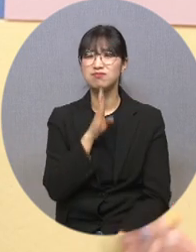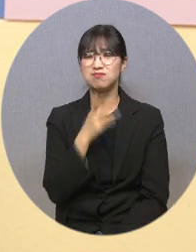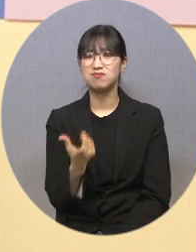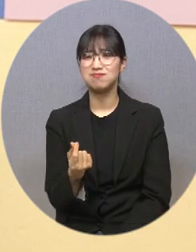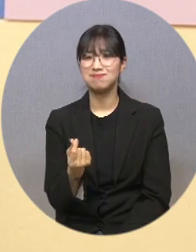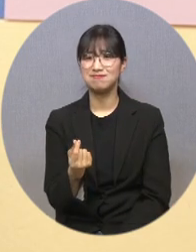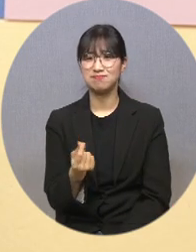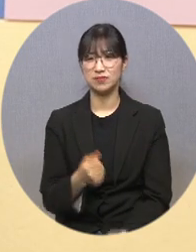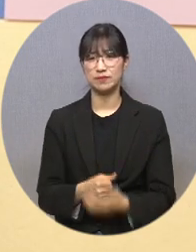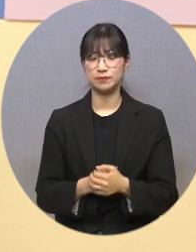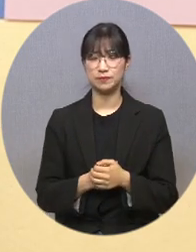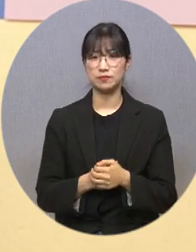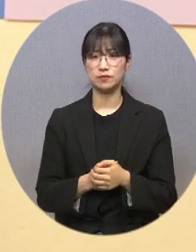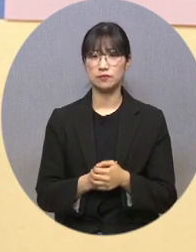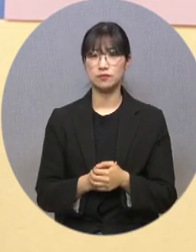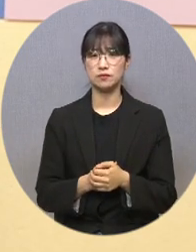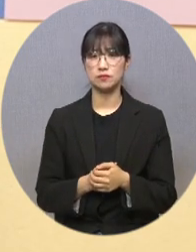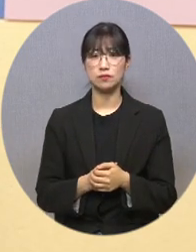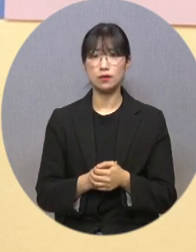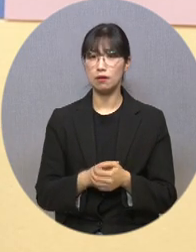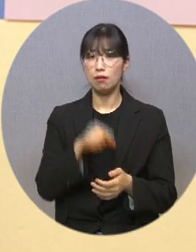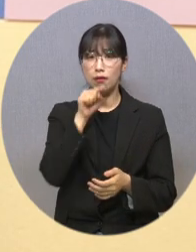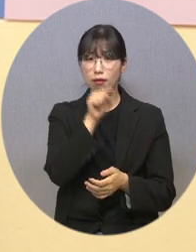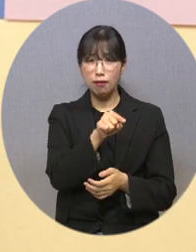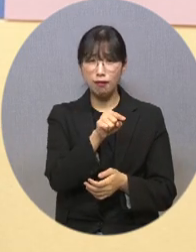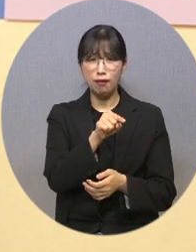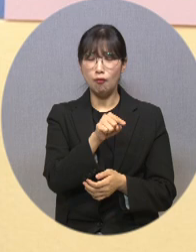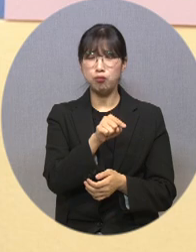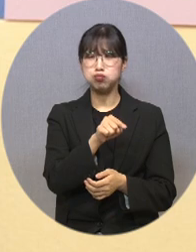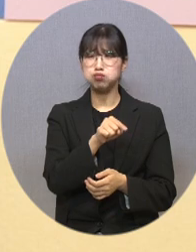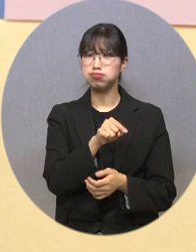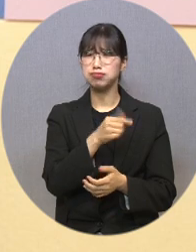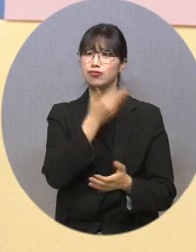그렇죠. 네. 오늘은 몇 명 발생했다. 우리는 그거하고는 별로